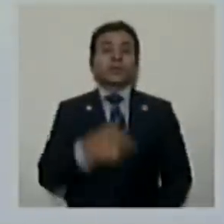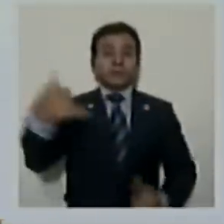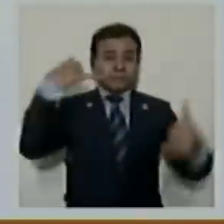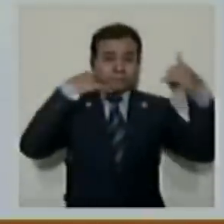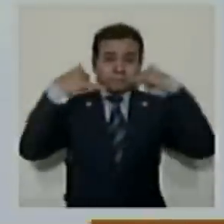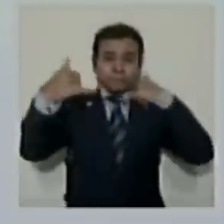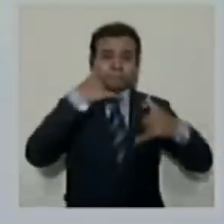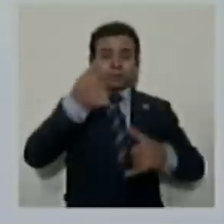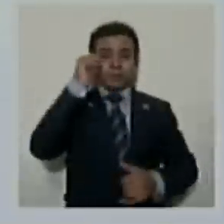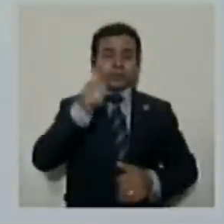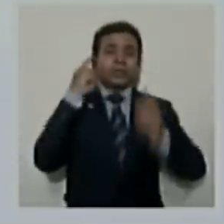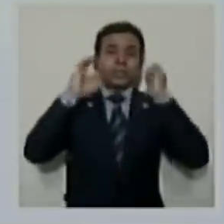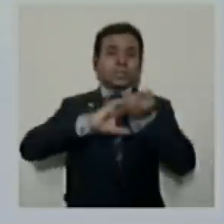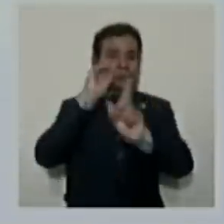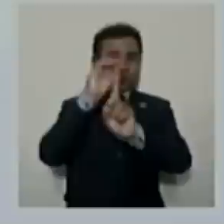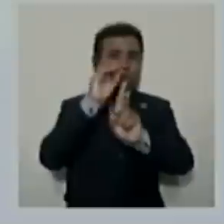4,21,480টি।